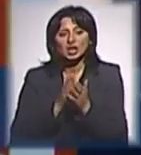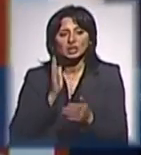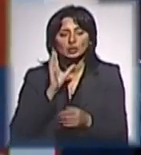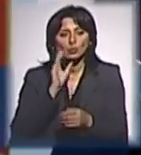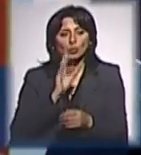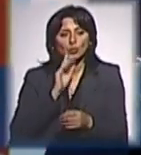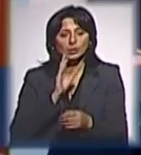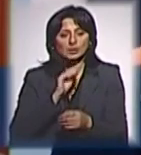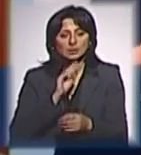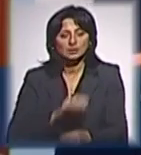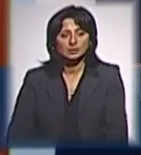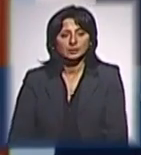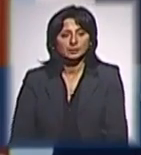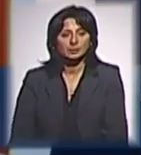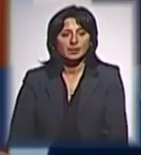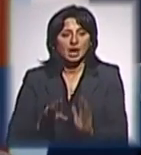როდესაც